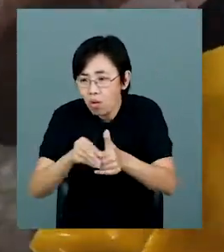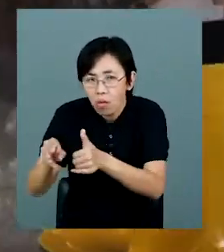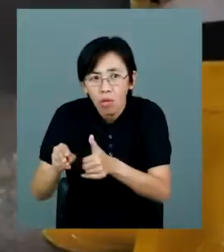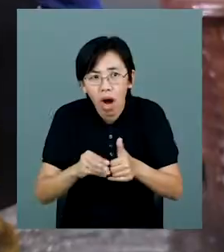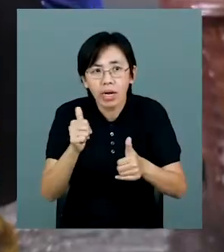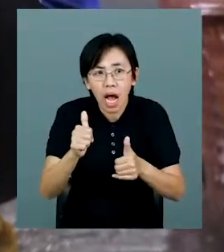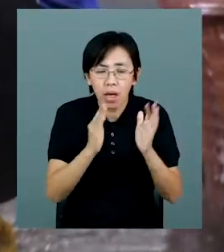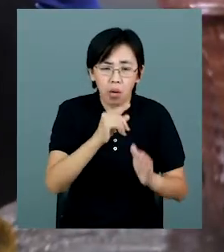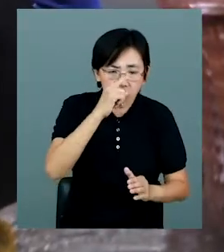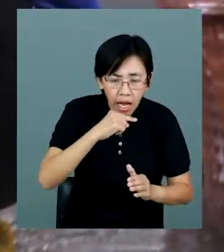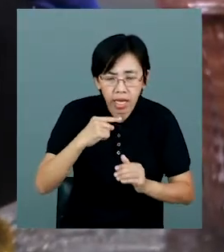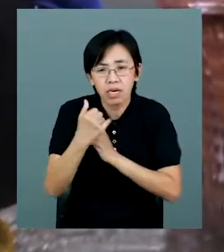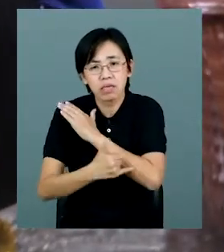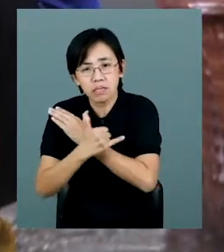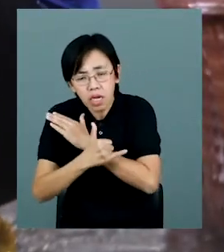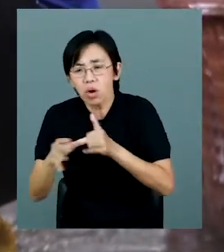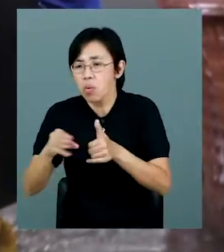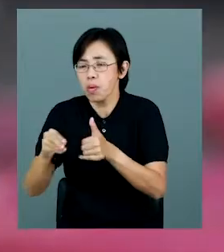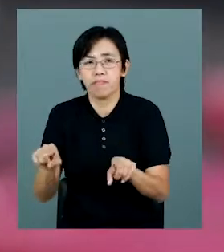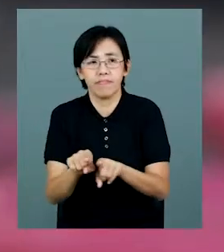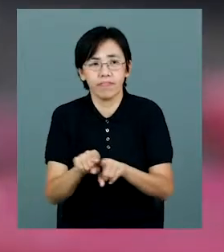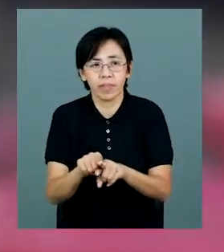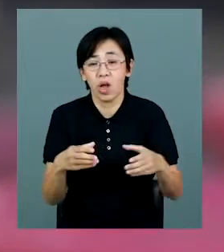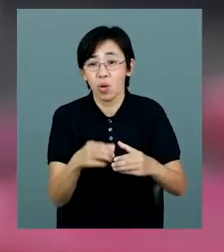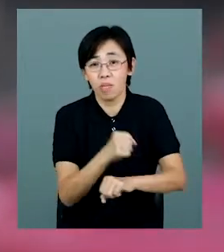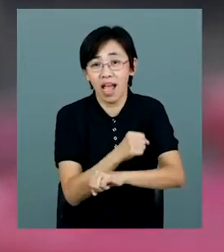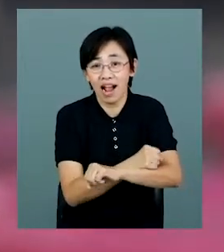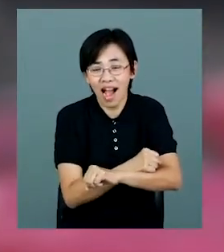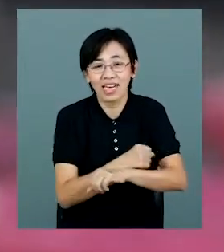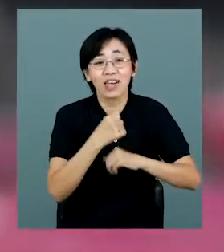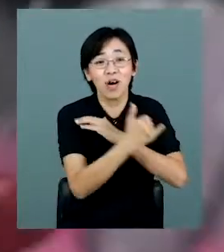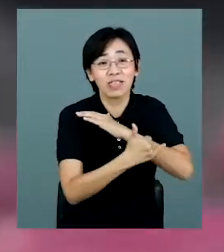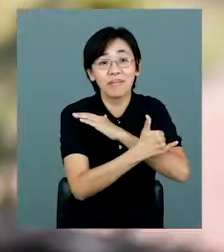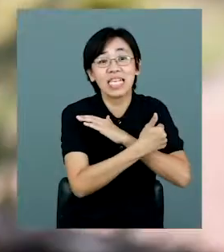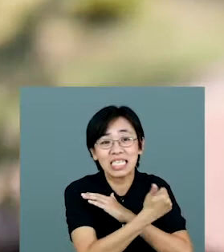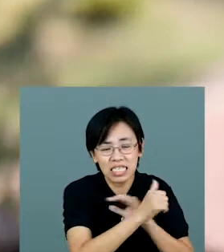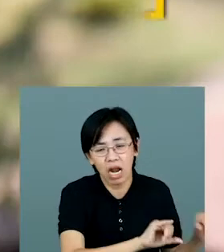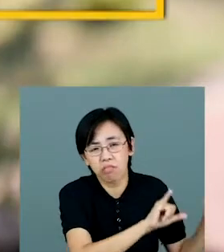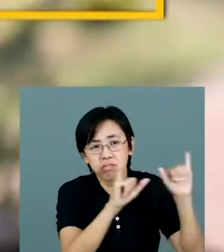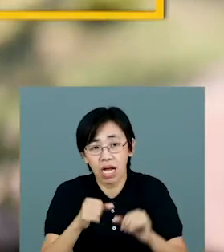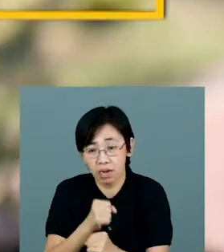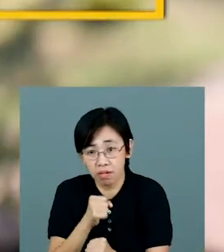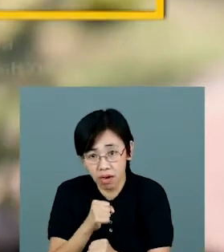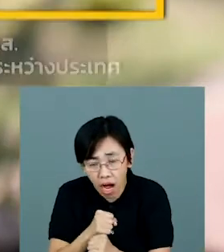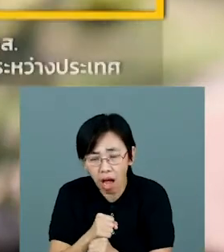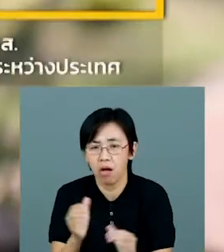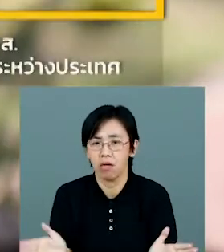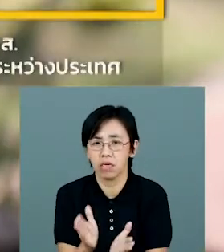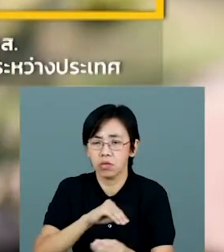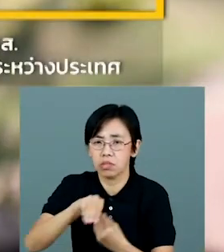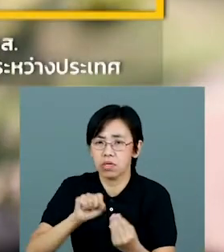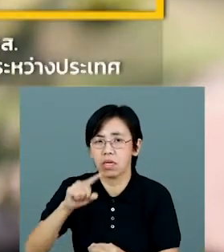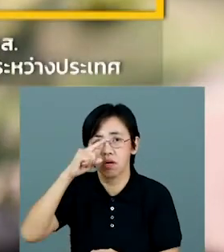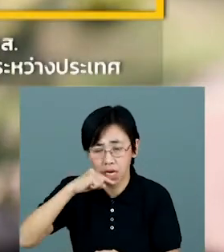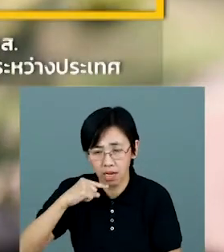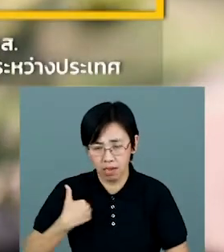ไทยหรือคนต่างด้าวอะไรเงี้ยค่ะหรือว่าความจริงกลุ่มแรงงานข้ามชาติเนี่ยเขาเป็นกำลังหลักในการขับเคลื่อนเศรษฐกิจประเทศไทยอะค่ะดังนั้นสุ